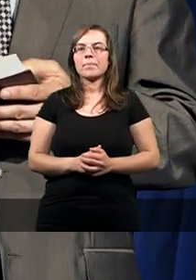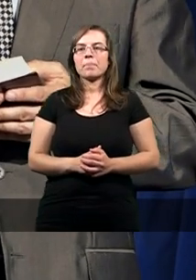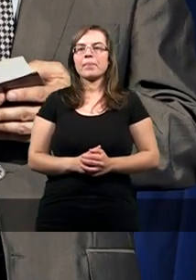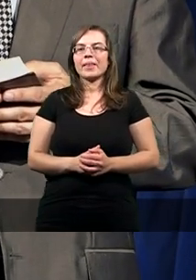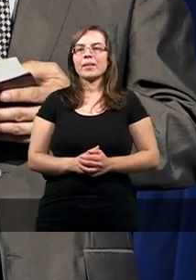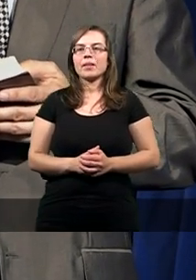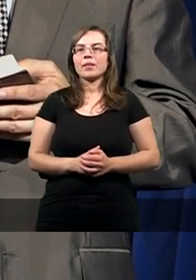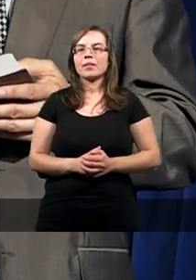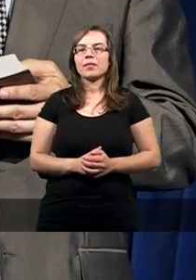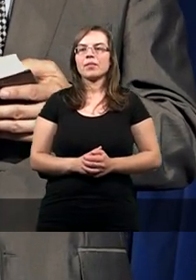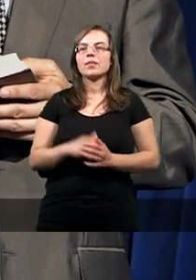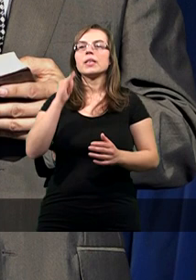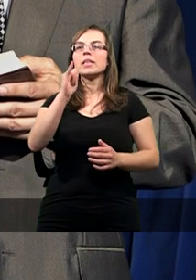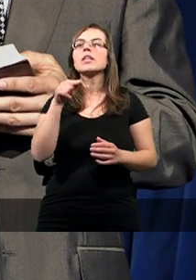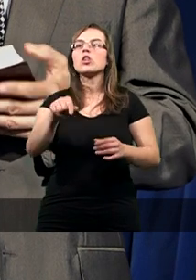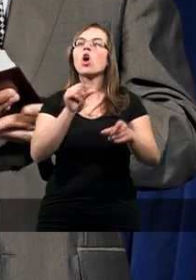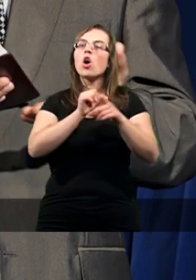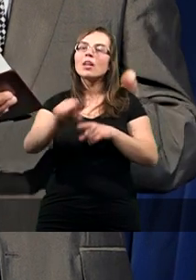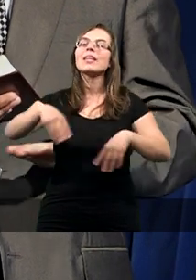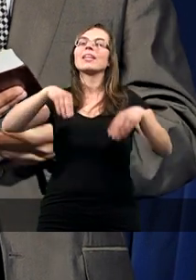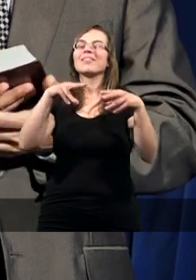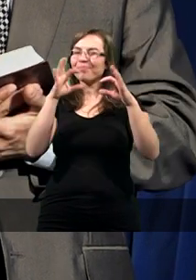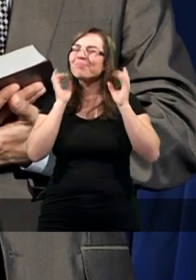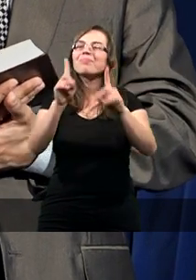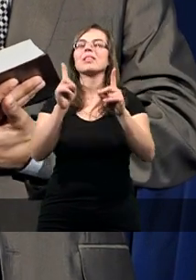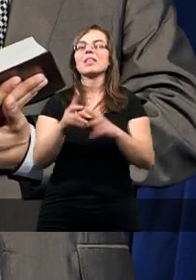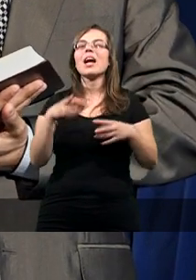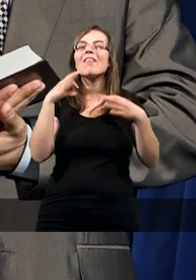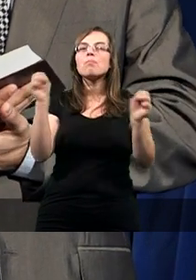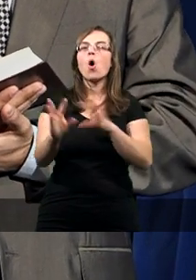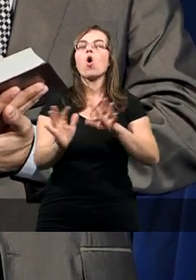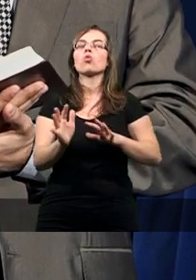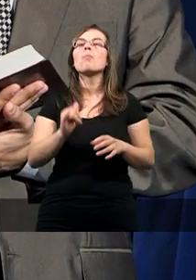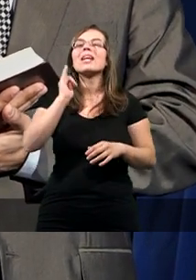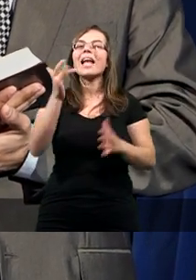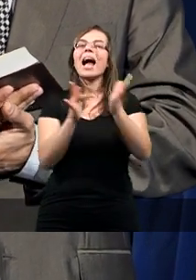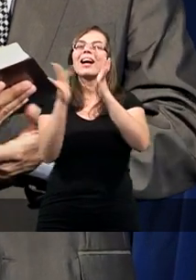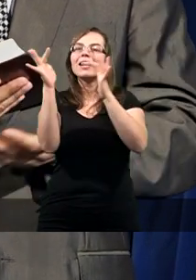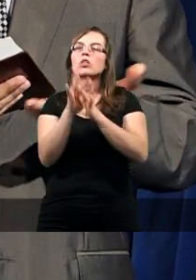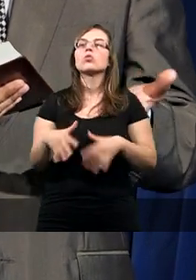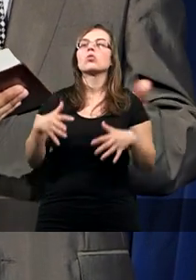time chances to repent. I to jest w istocie sposób, w jaki Chrystus